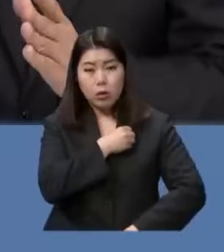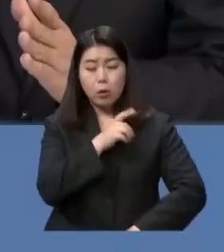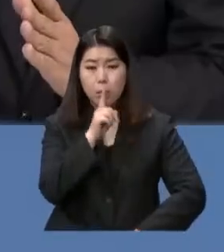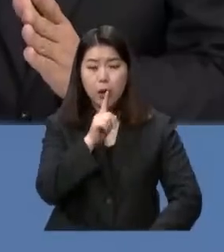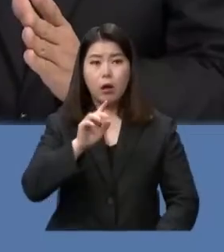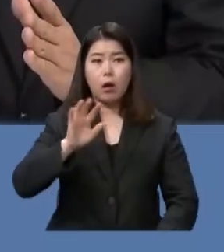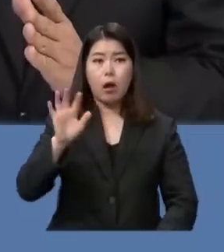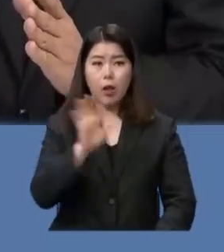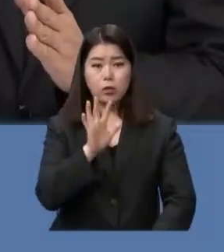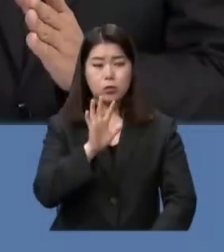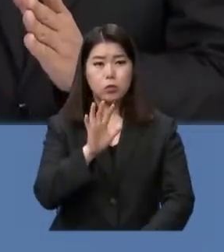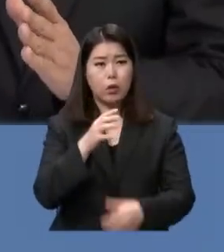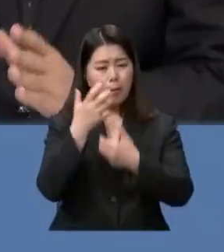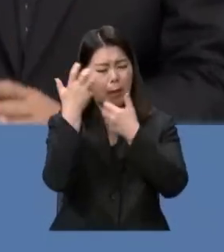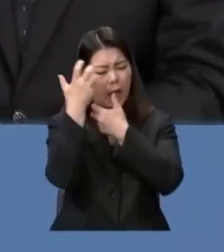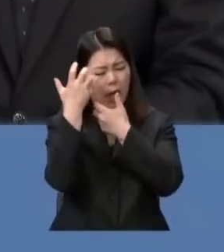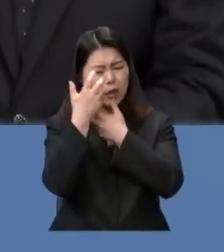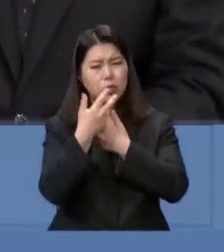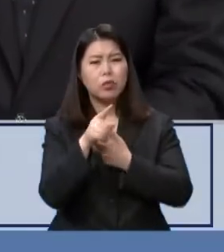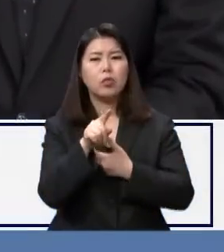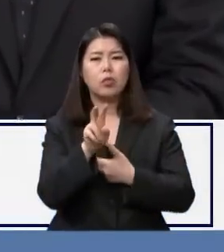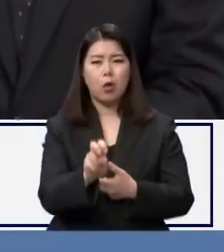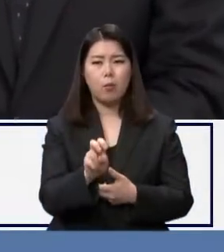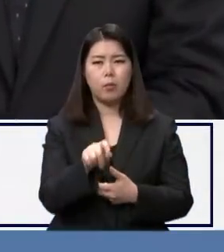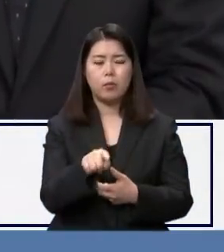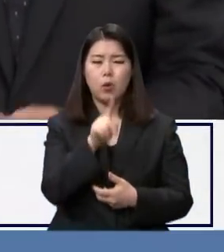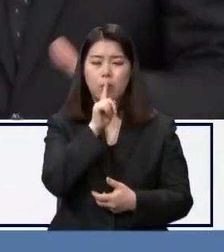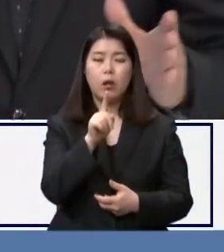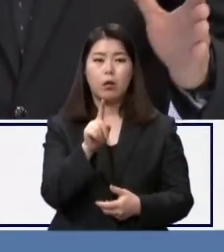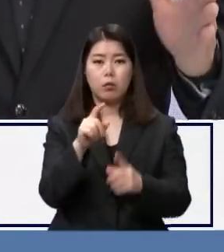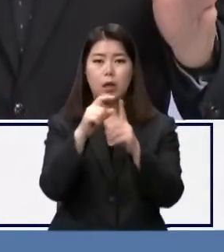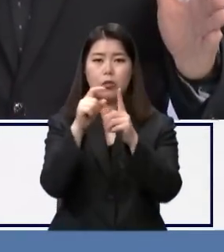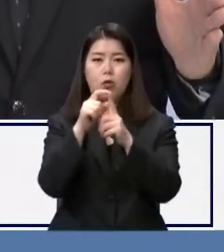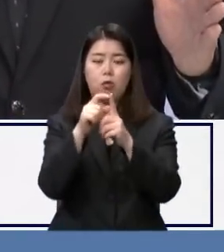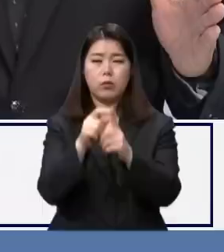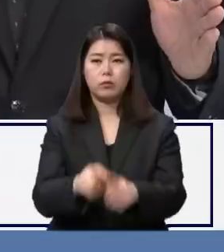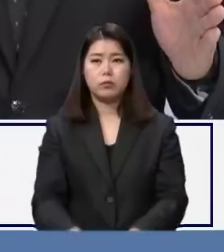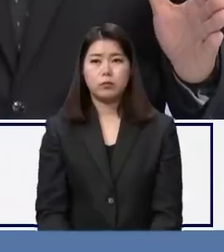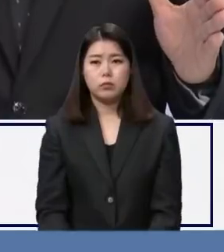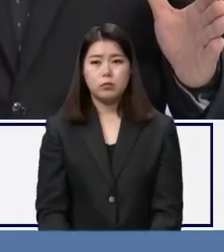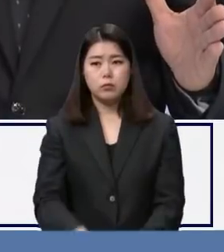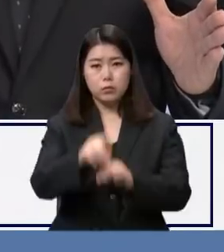강성 팬덤이라고 했다는 점에서 저는 그 주목하고 싶은데요 사실은